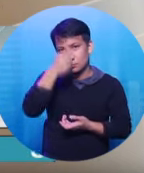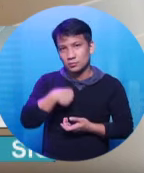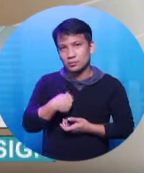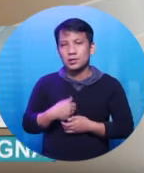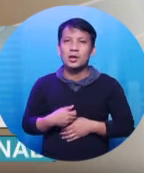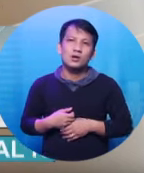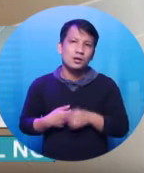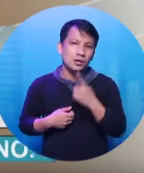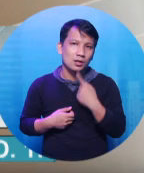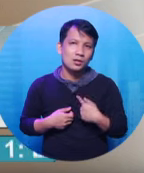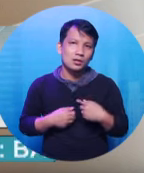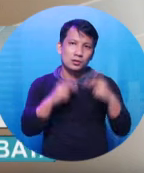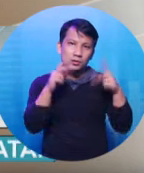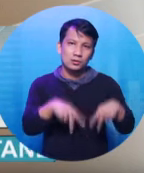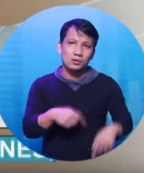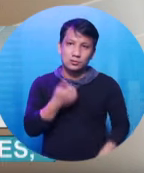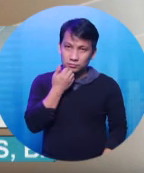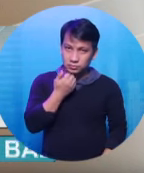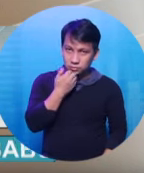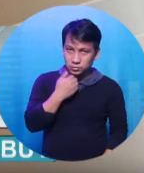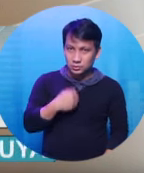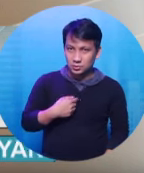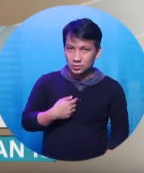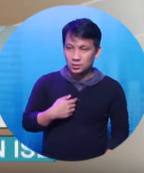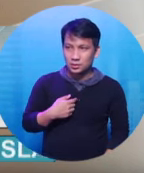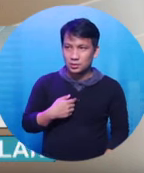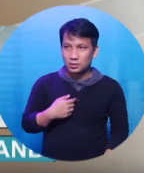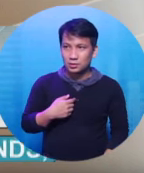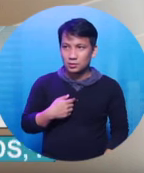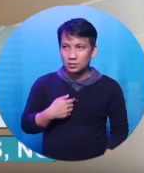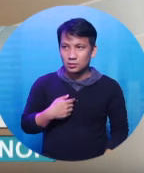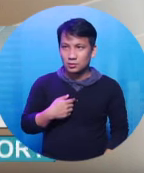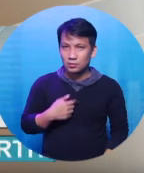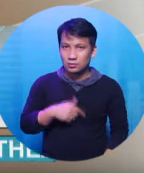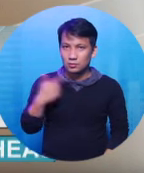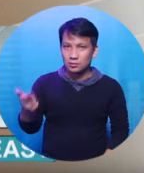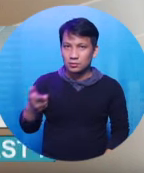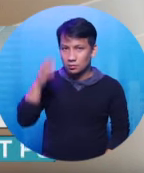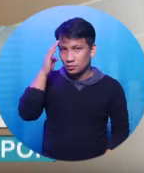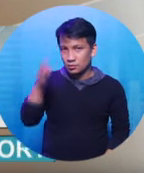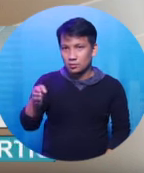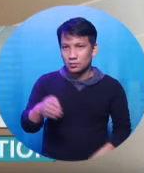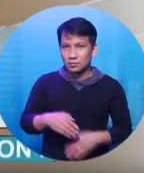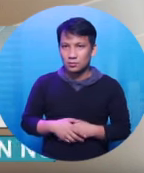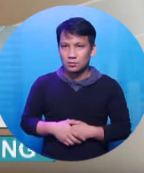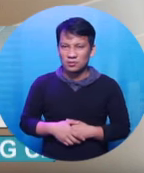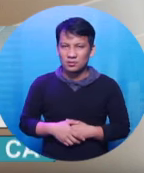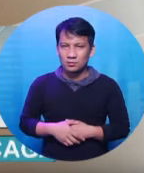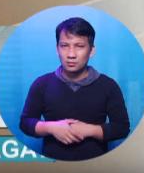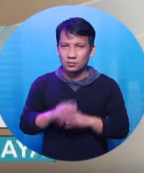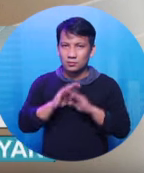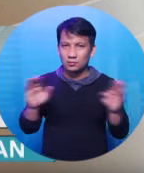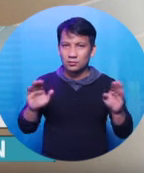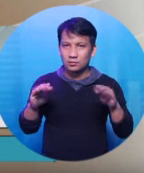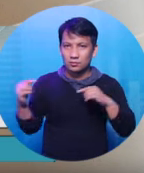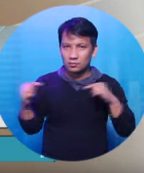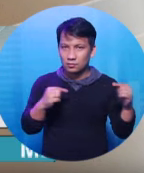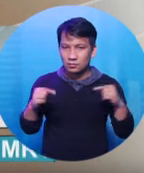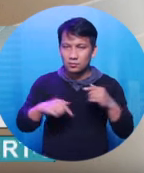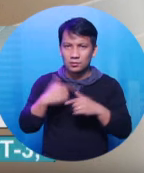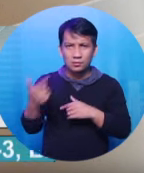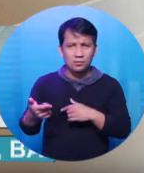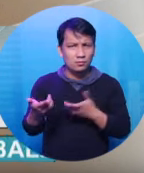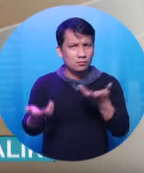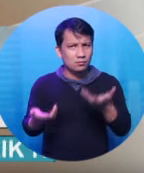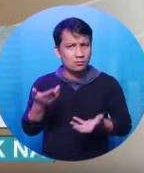ako, tao ko aminado ko, mali yung ginawa ko eh. Pero kasabihin ko na lang din, naging nainis ako na parang nag-aasaran ba kami to, because he